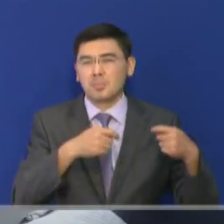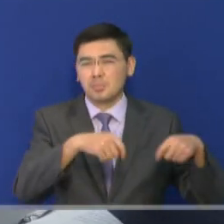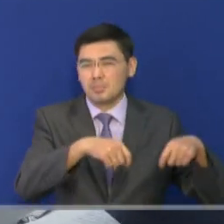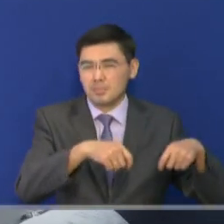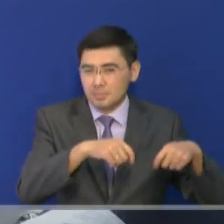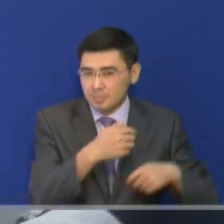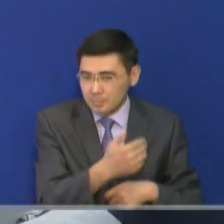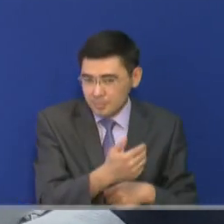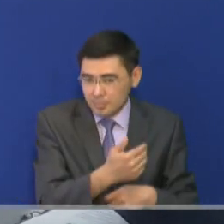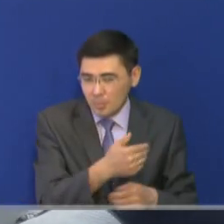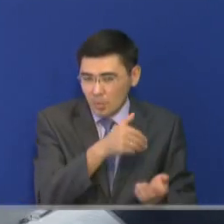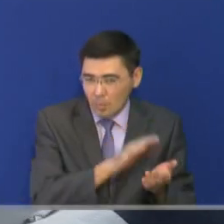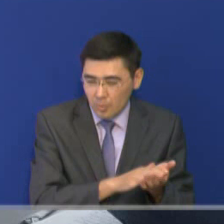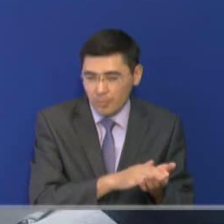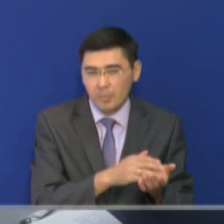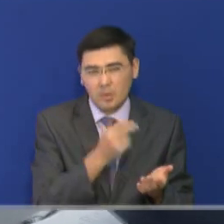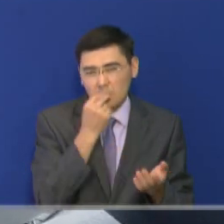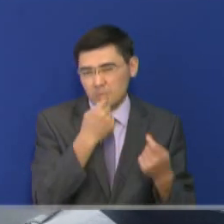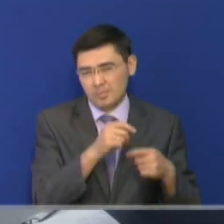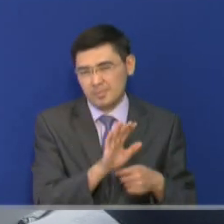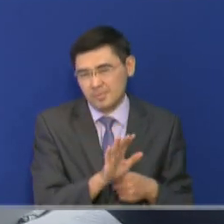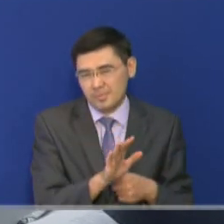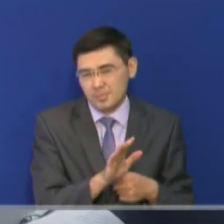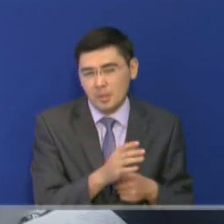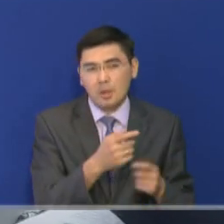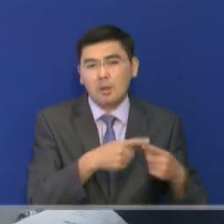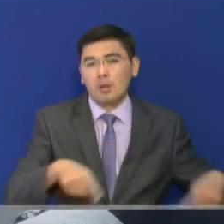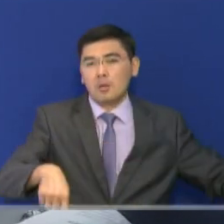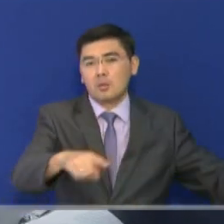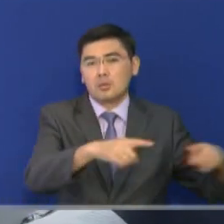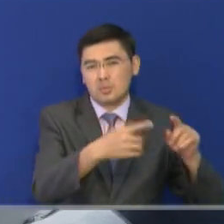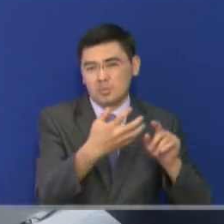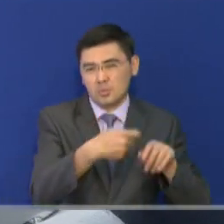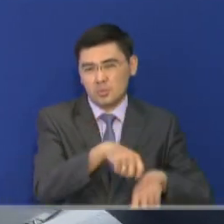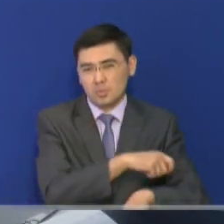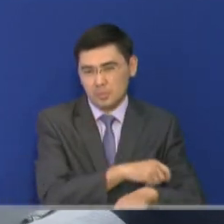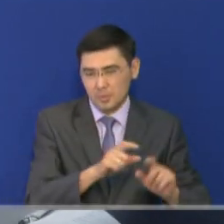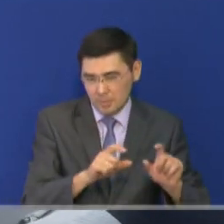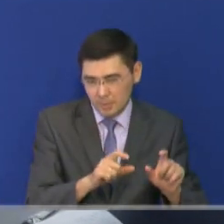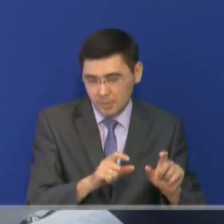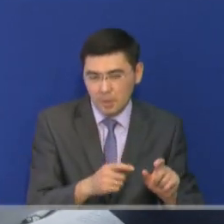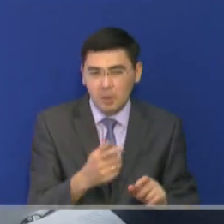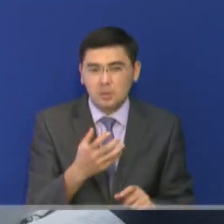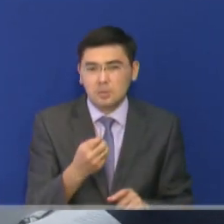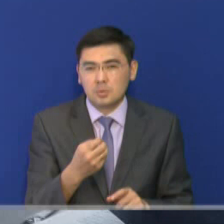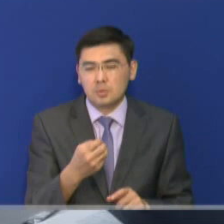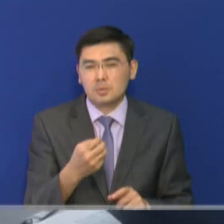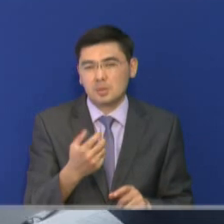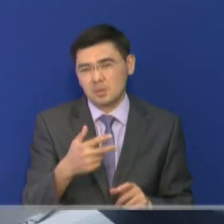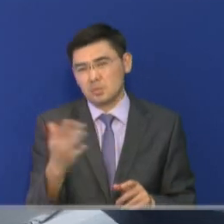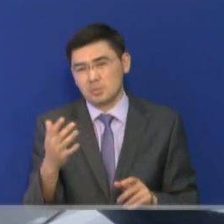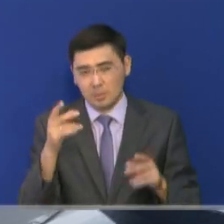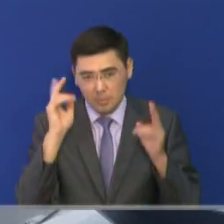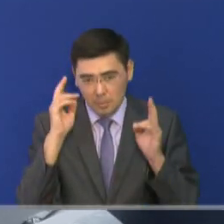торговли, также непродовольственными товарами площадью до 500 квадратных метров, 39 парикмахерских